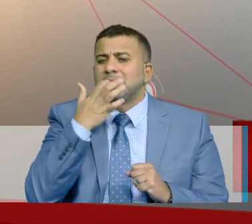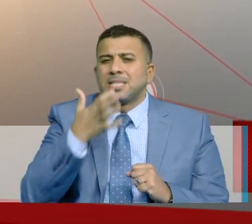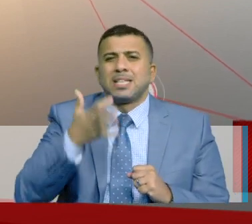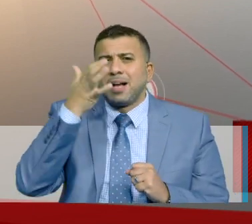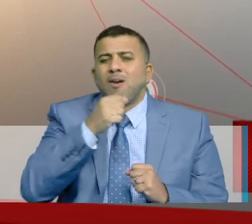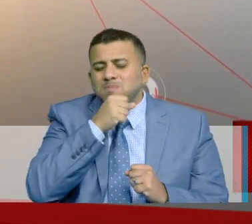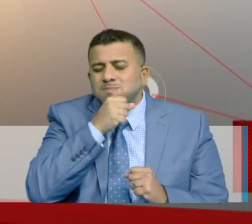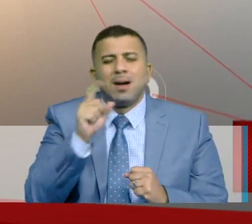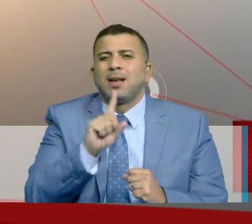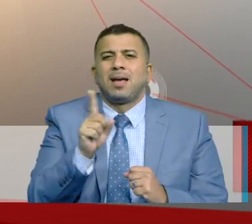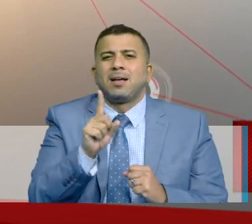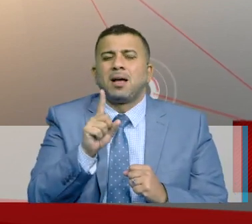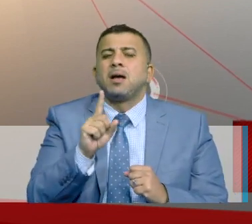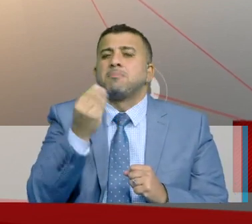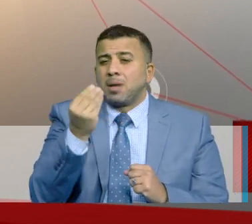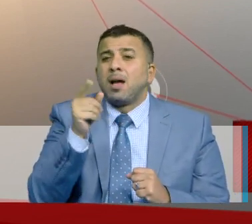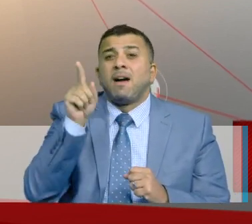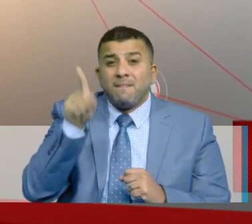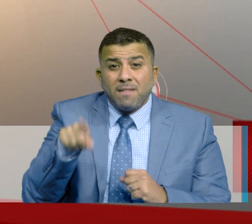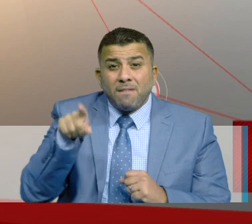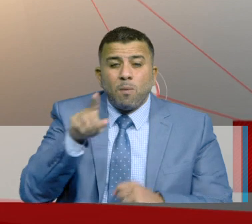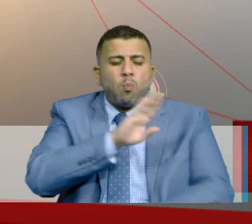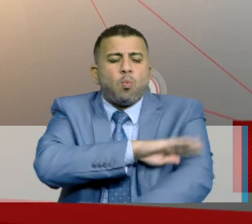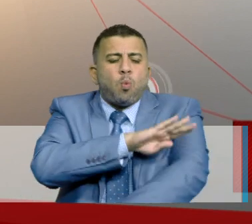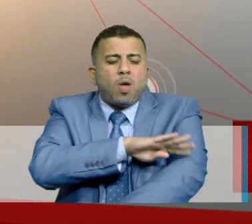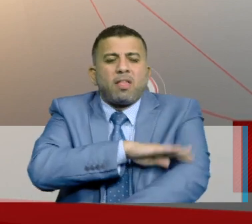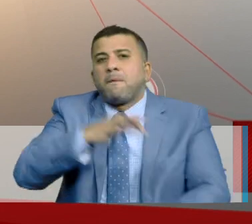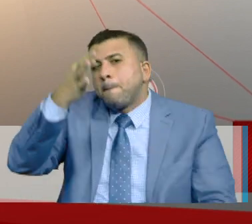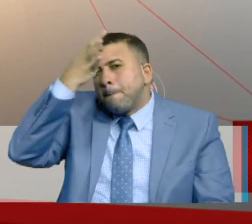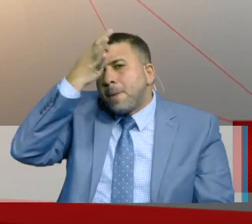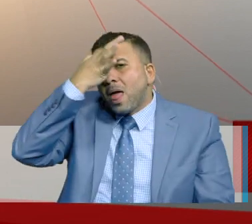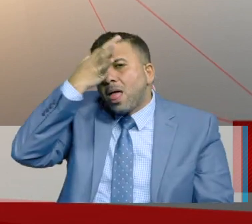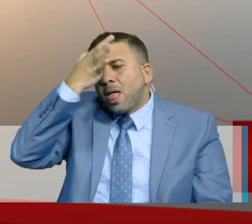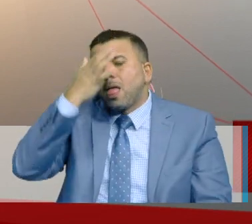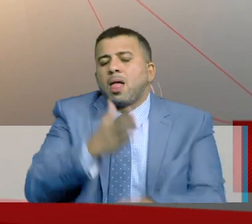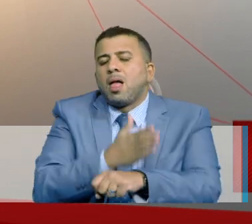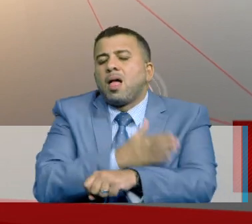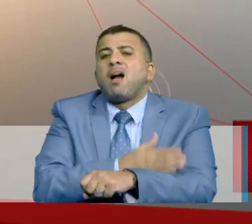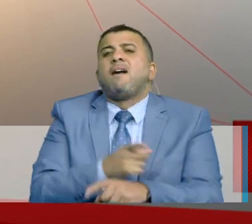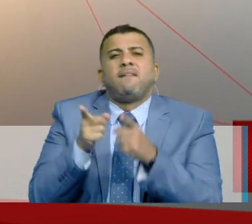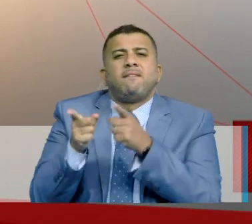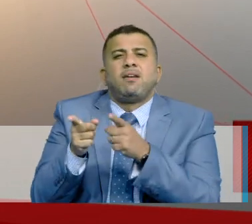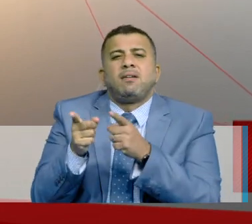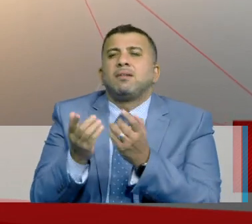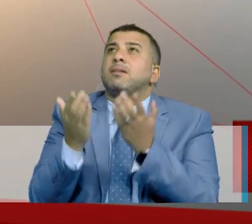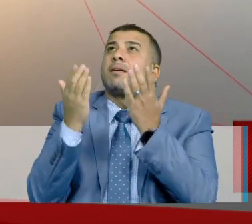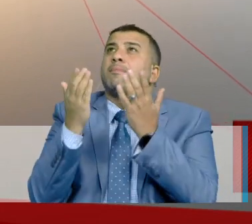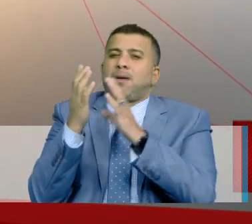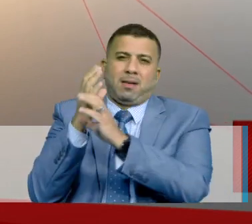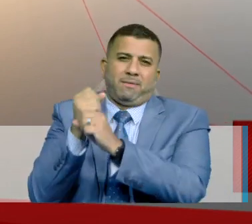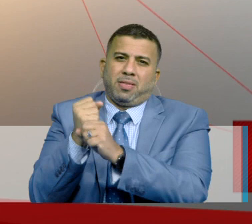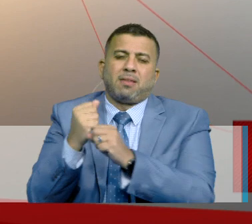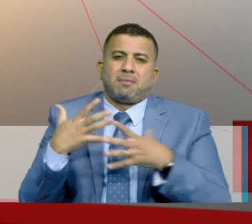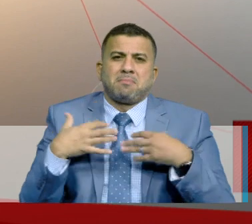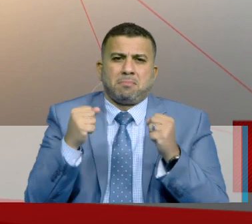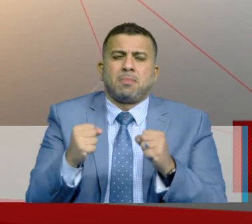سن بكل مرض والمرض يعني هذا صاحب المرض الله يعافينا ما